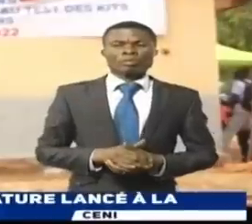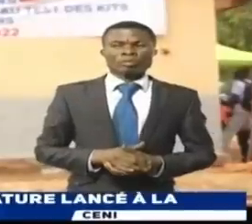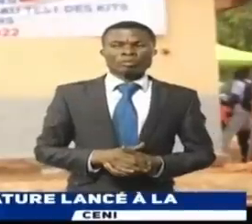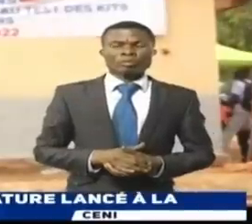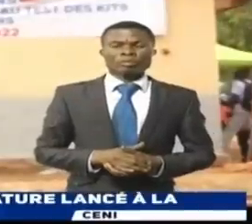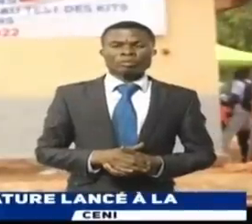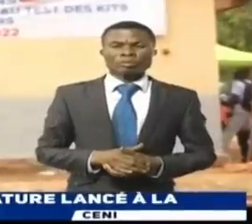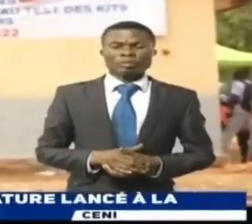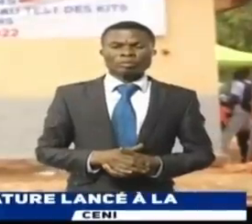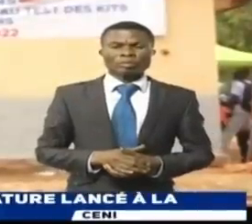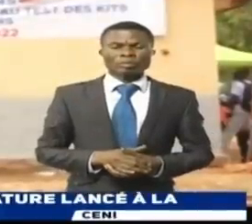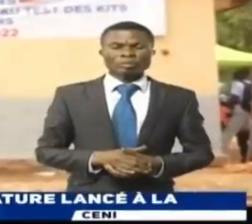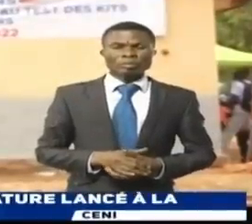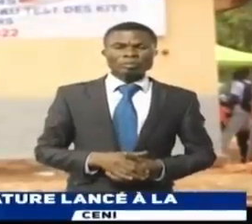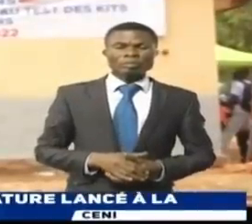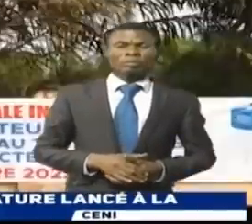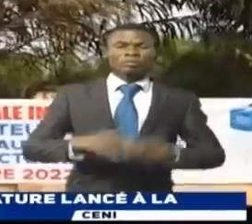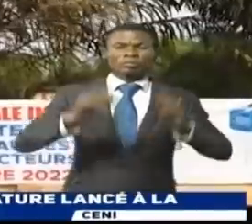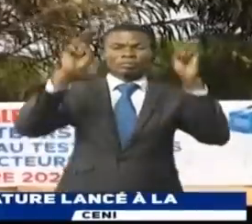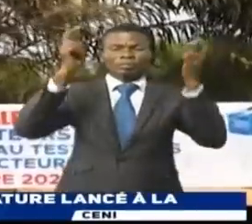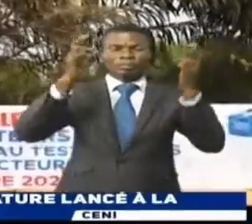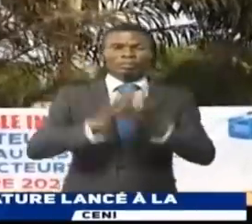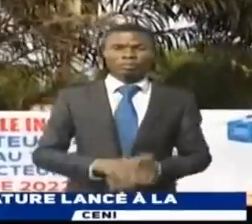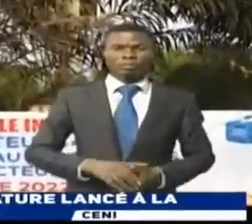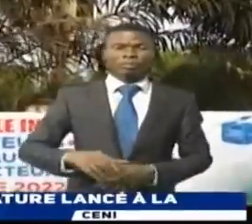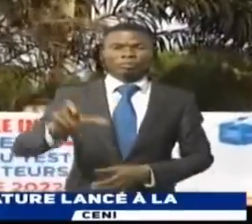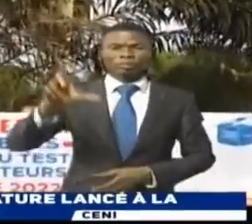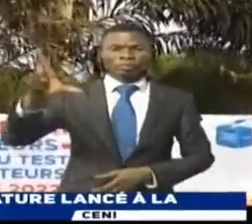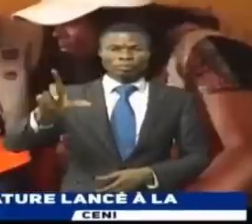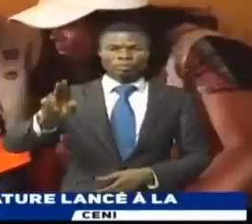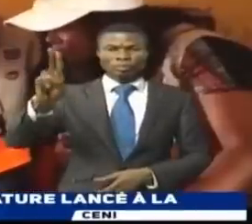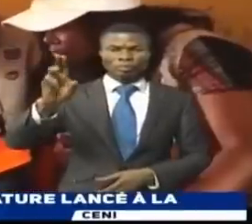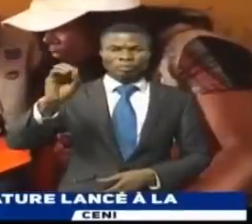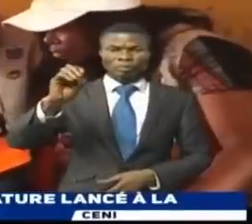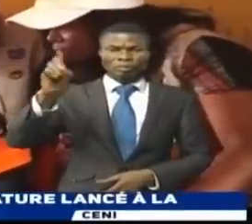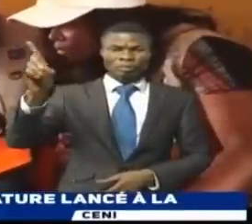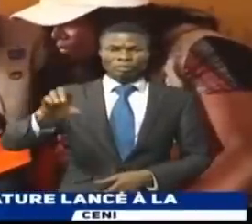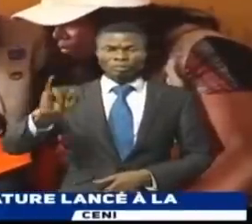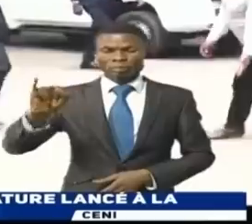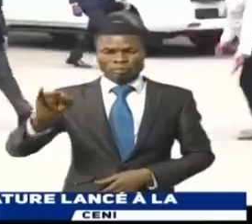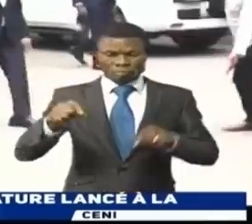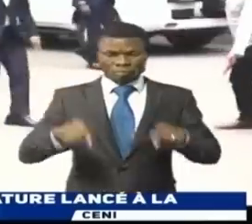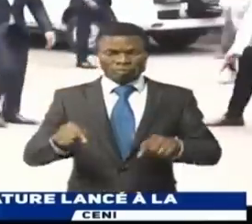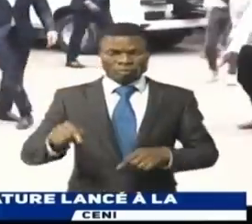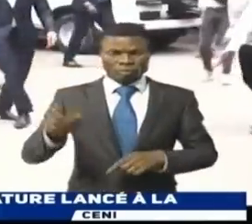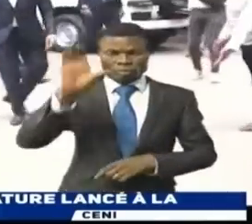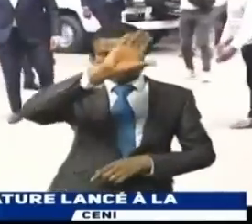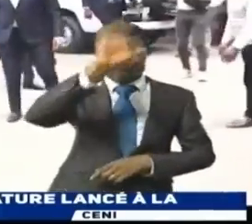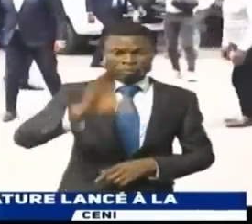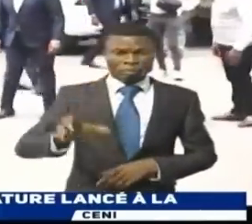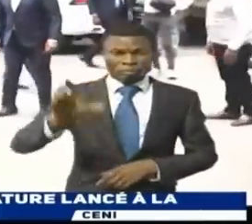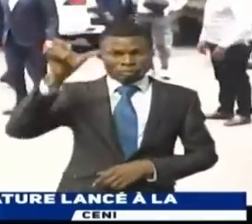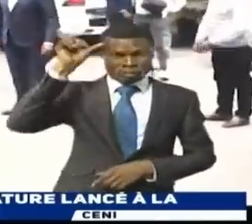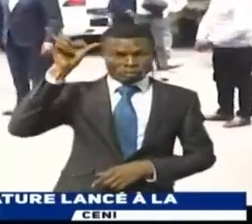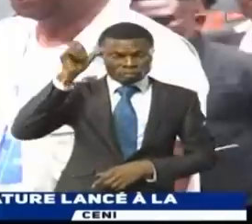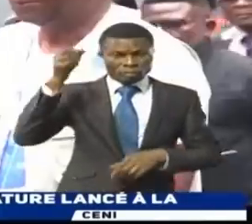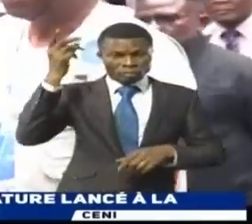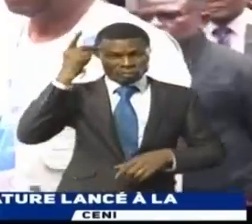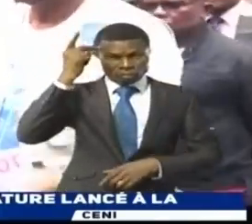les territoires de Luo, Zimbanza, Ngungu dans la province du Congo central, c'est le tour de la commune de Lingwala dans la capitale